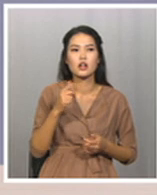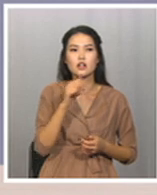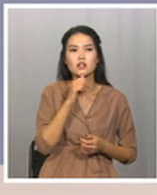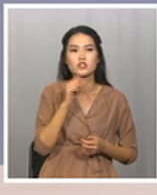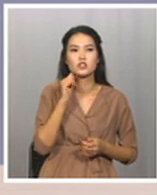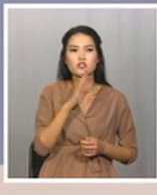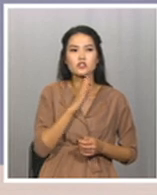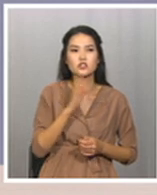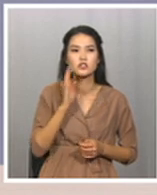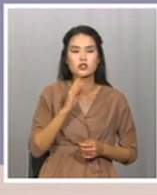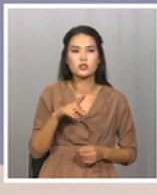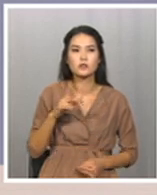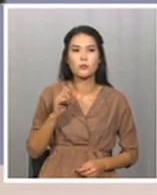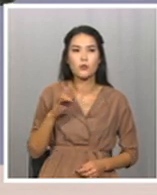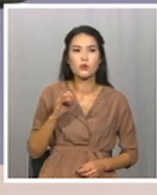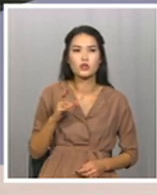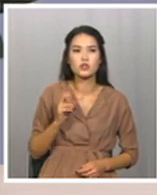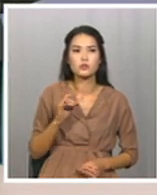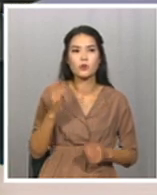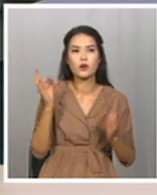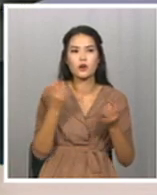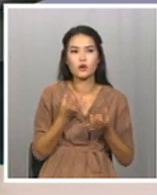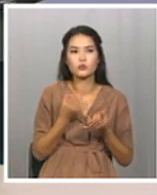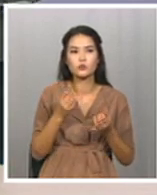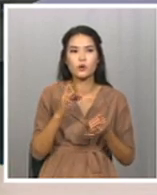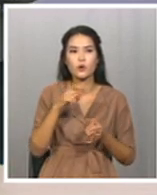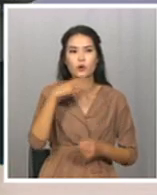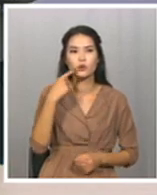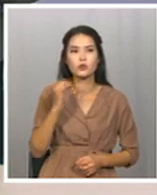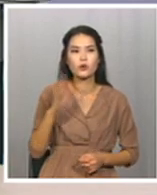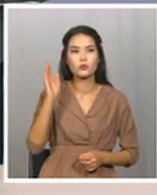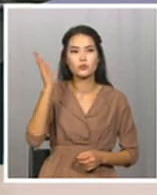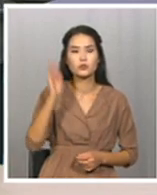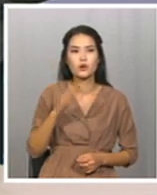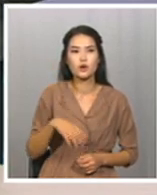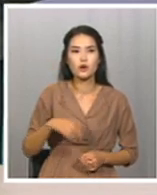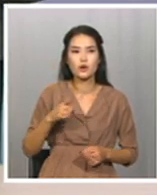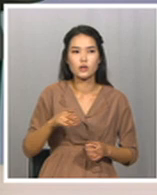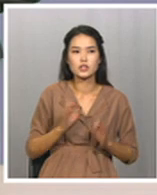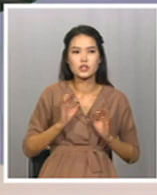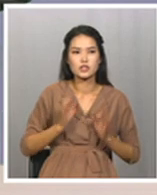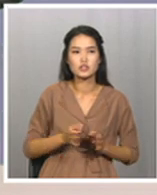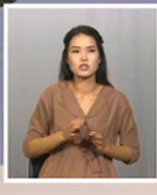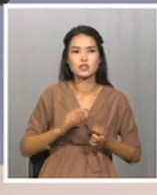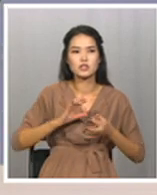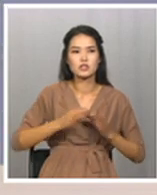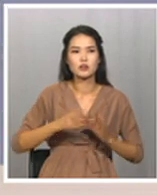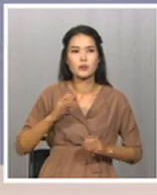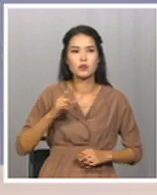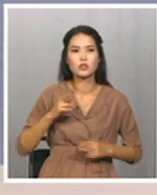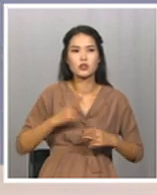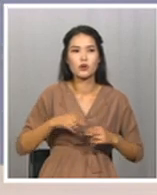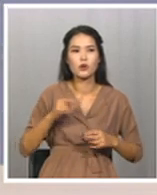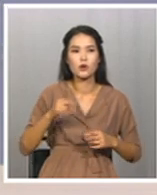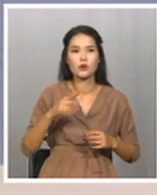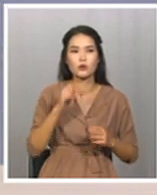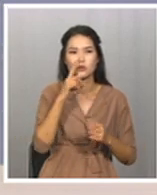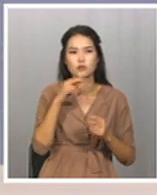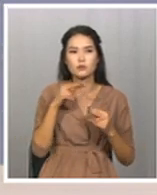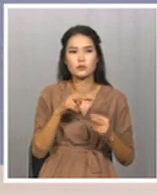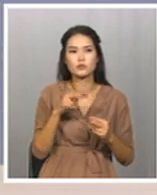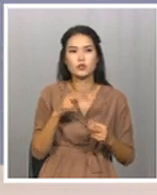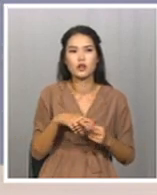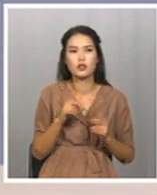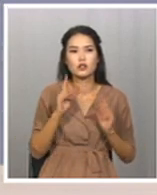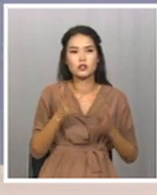политкорректно рассуждает о России и ее будущем. Он истинный патриот. Наконец, он наблюдателен,